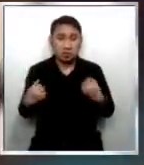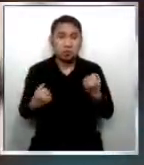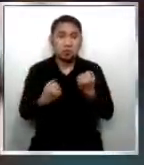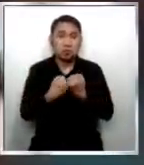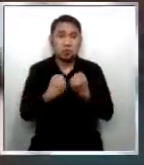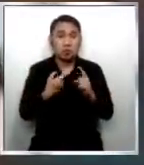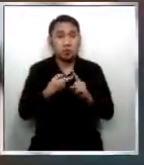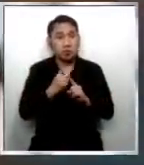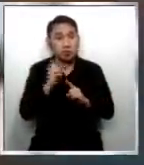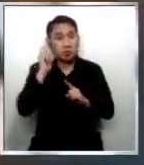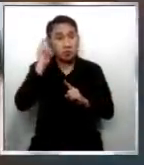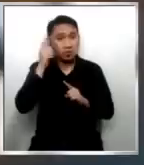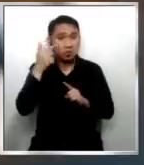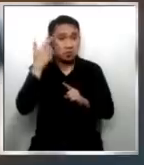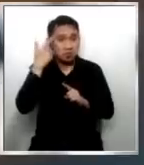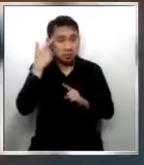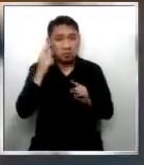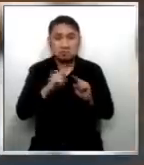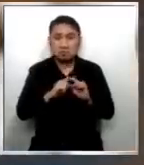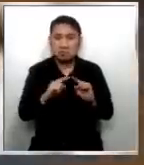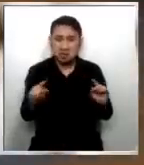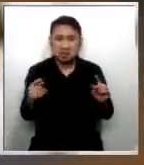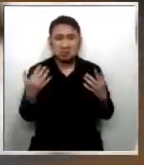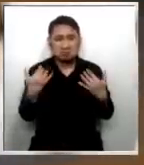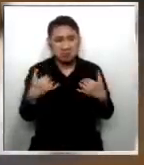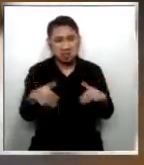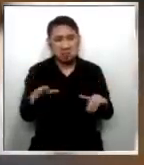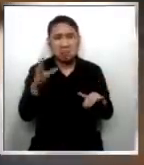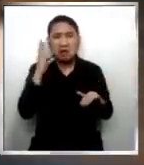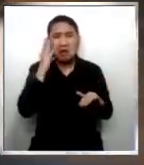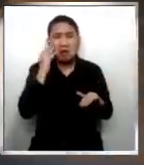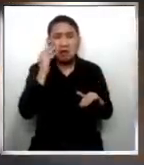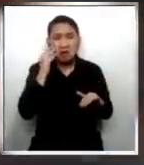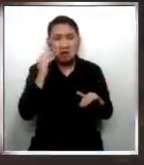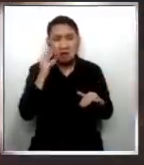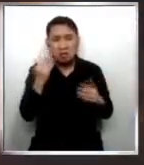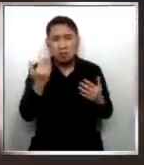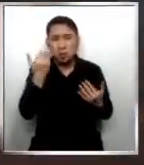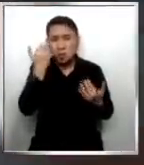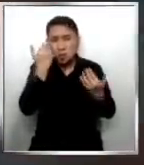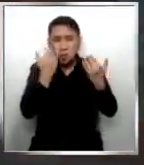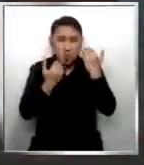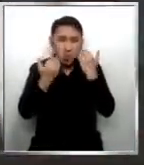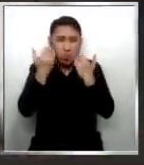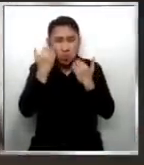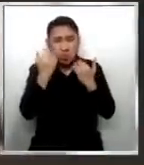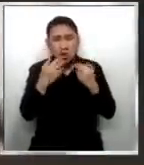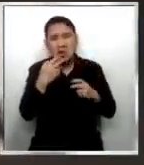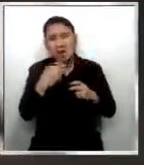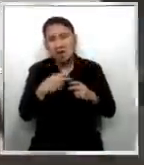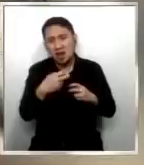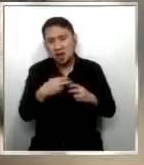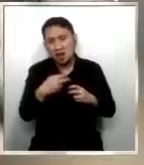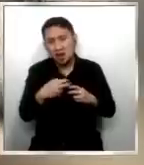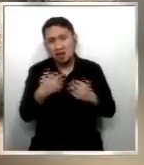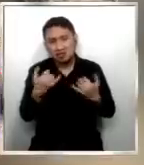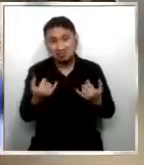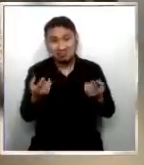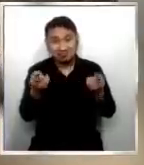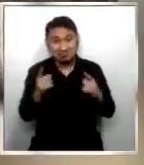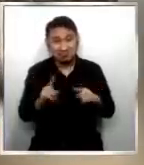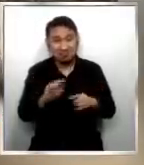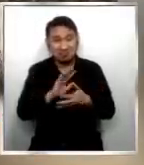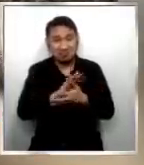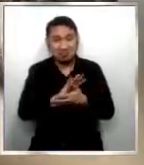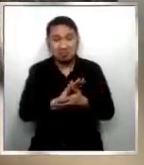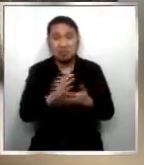si Judeline. Pero nakakaranas pa rin sila ng kasalatan na lalo pang pinahirap ng COVID-19 pandemic. Ang hanap